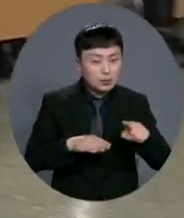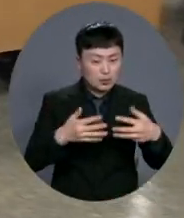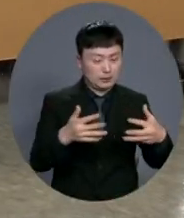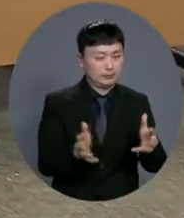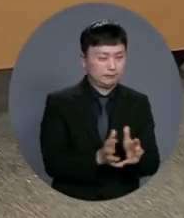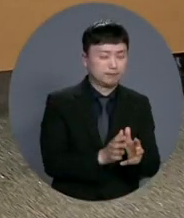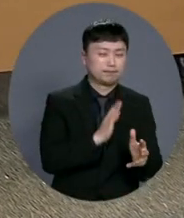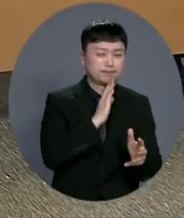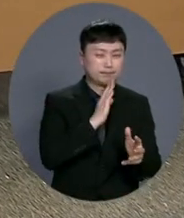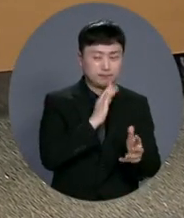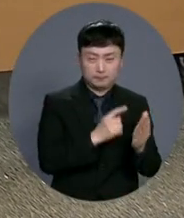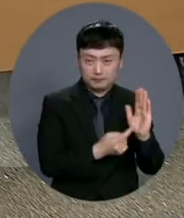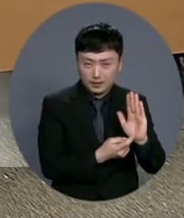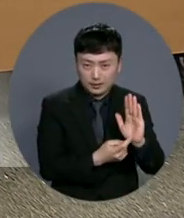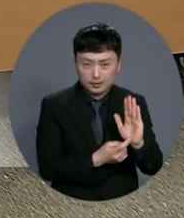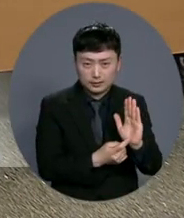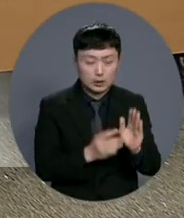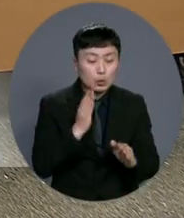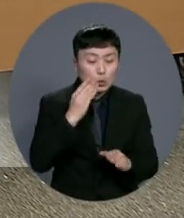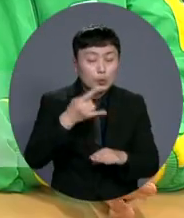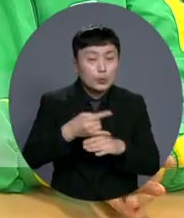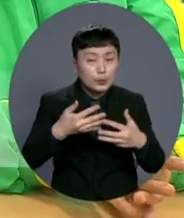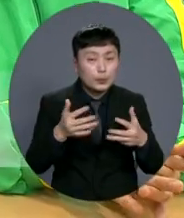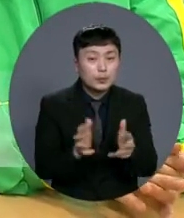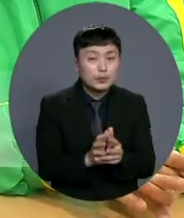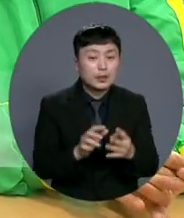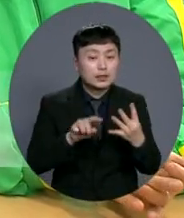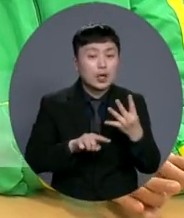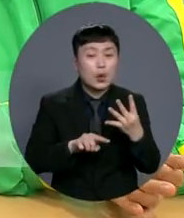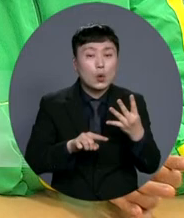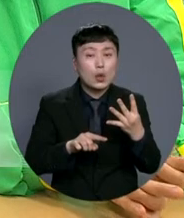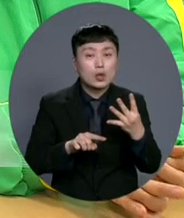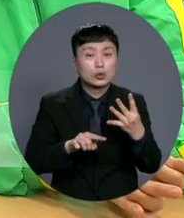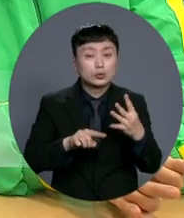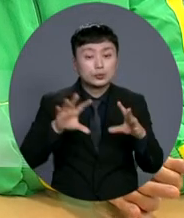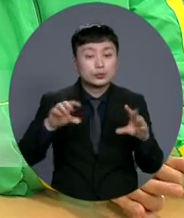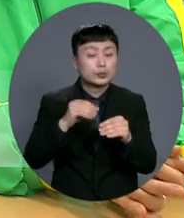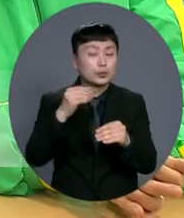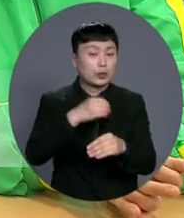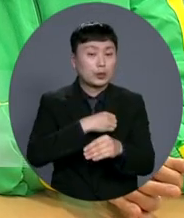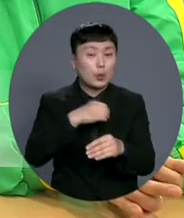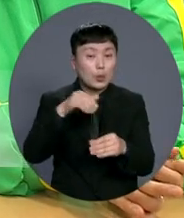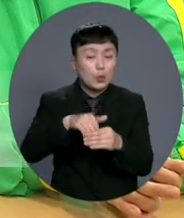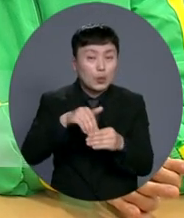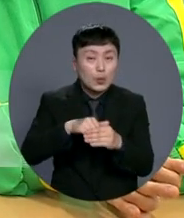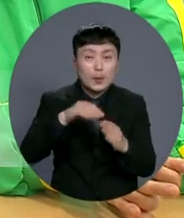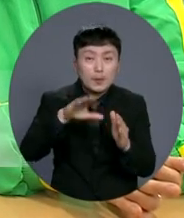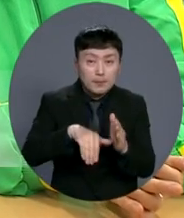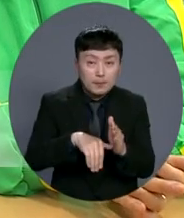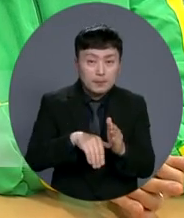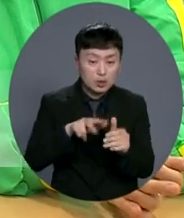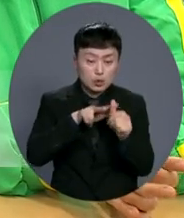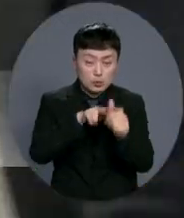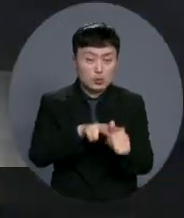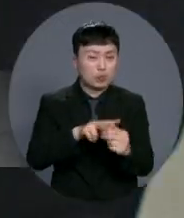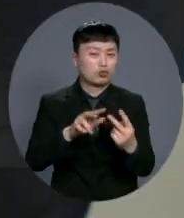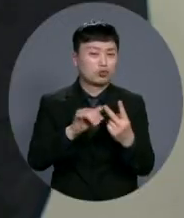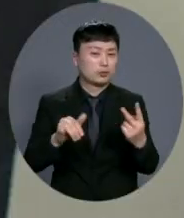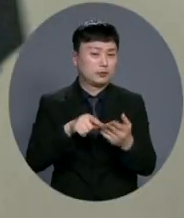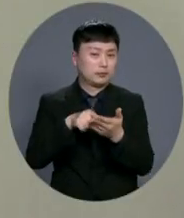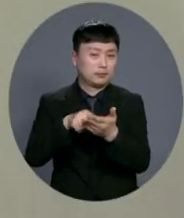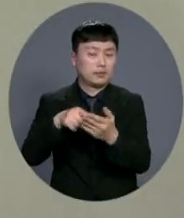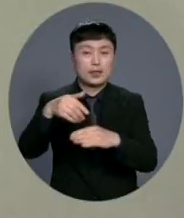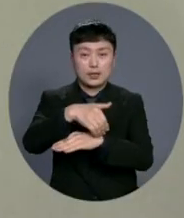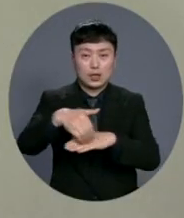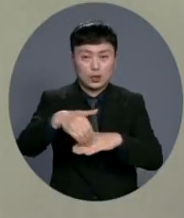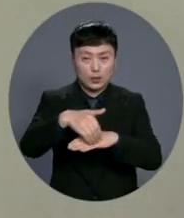강조했습니다. 녹색정의당은 4월 국회의원 선거에서 대구에 적어도 2명 이상의 후보를 낼 계획입니다.